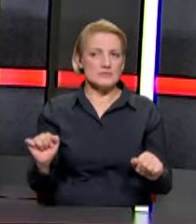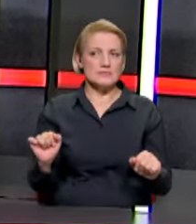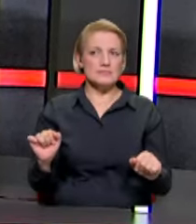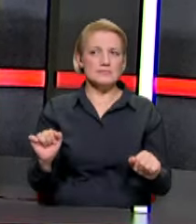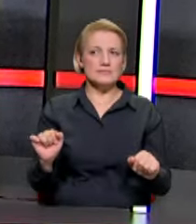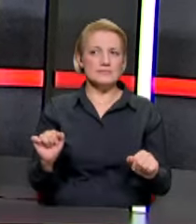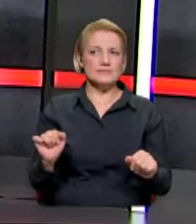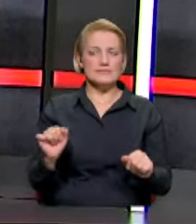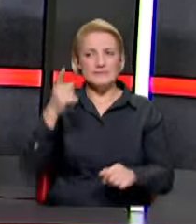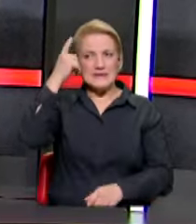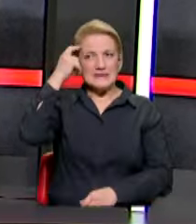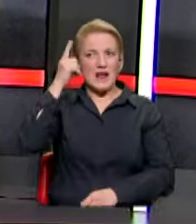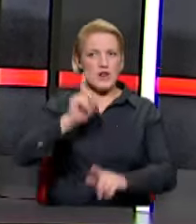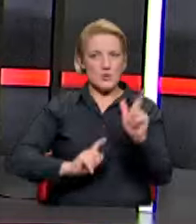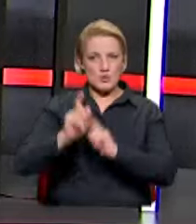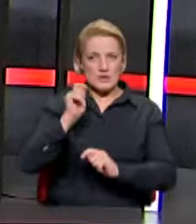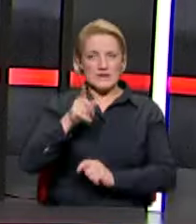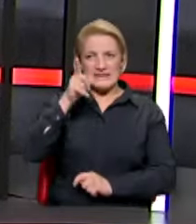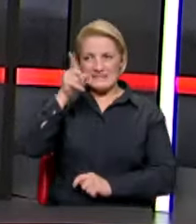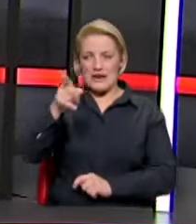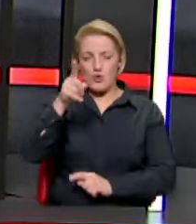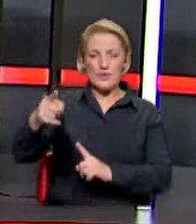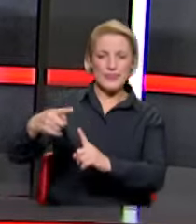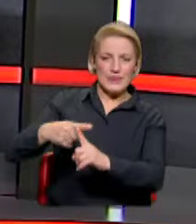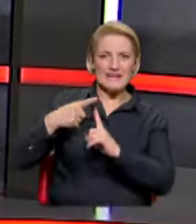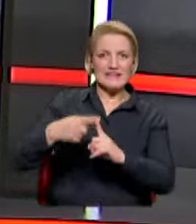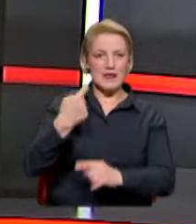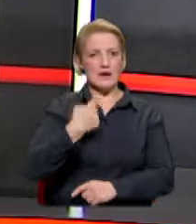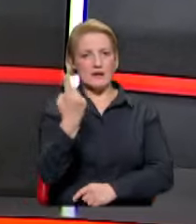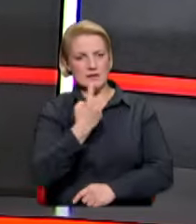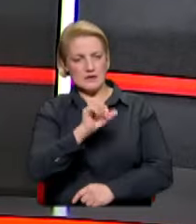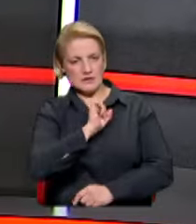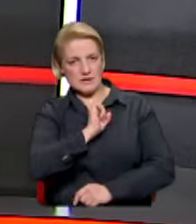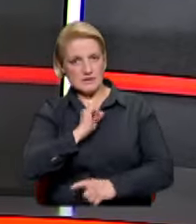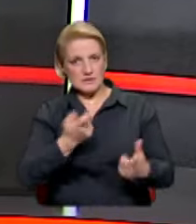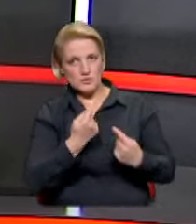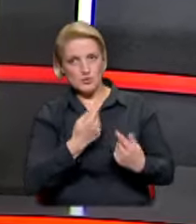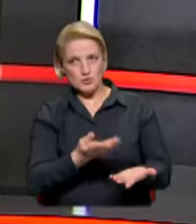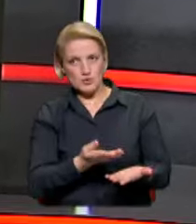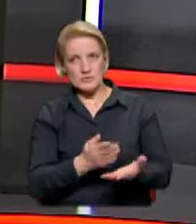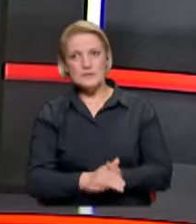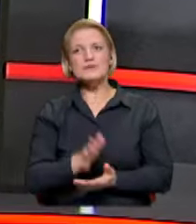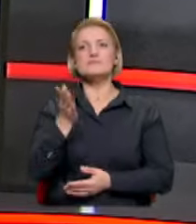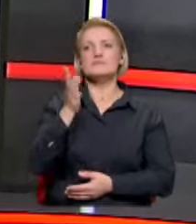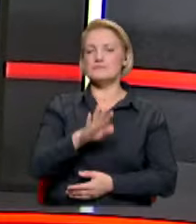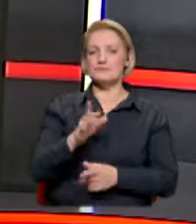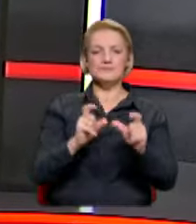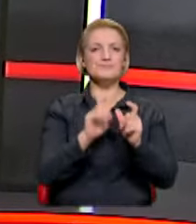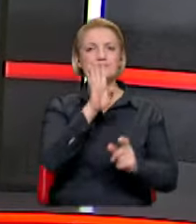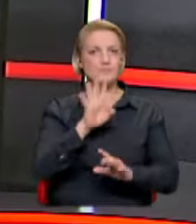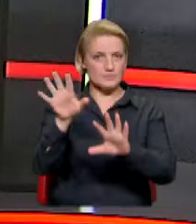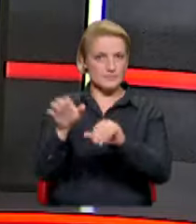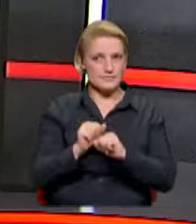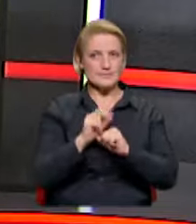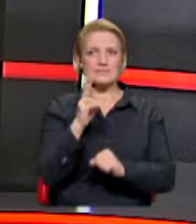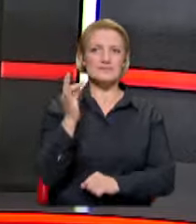oldun İsrail kullanıyor diye sen onun tehdidiyle bizi korkutmaya çalışıyorsun sonra s400 aldık